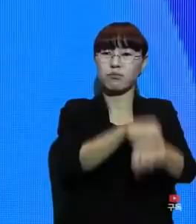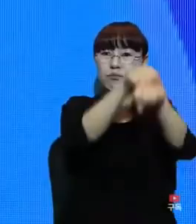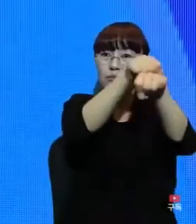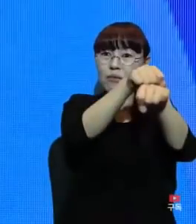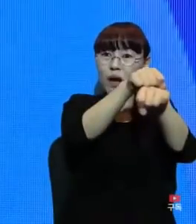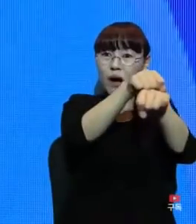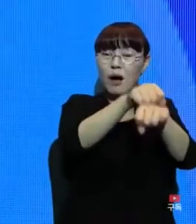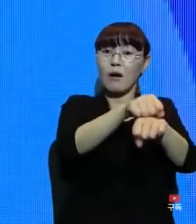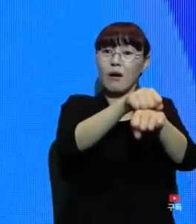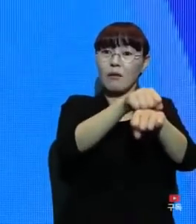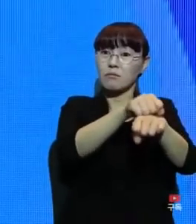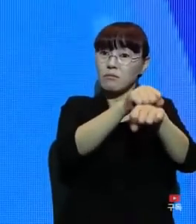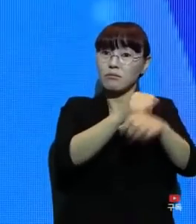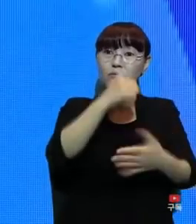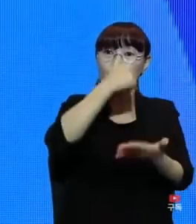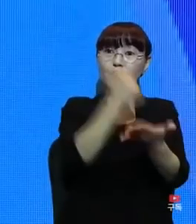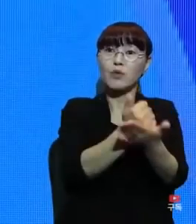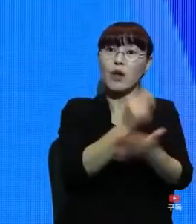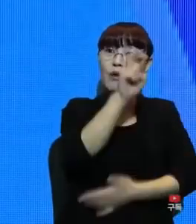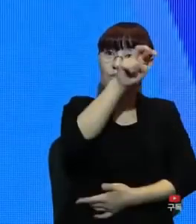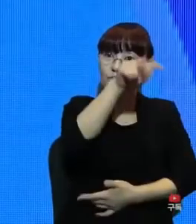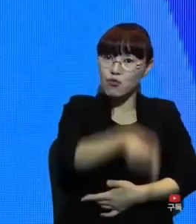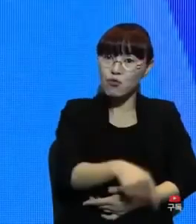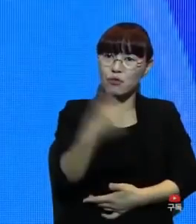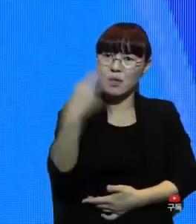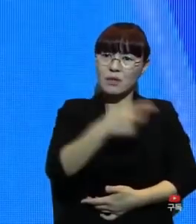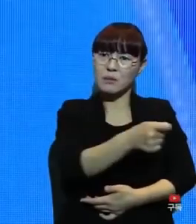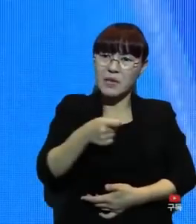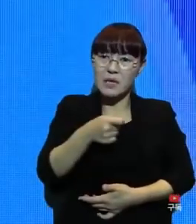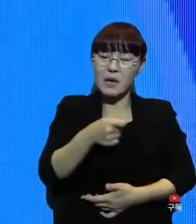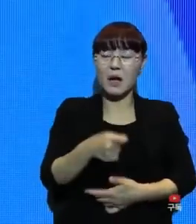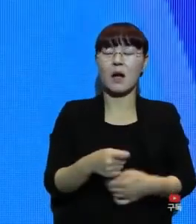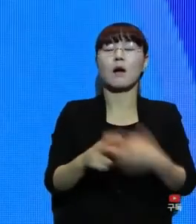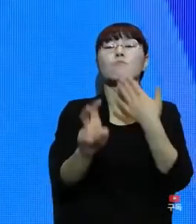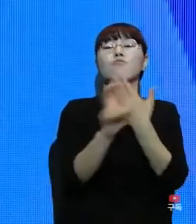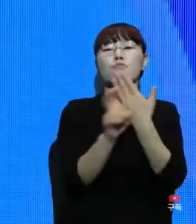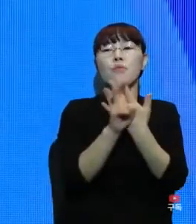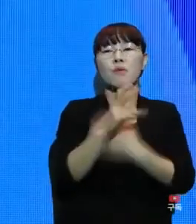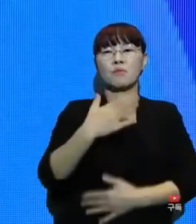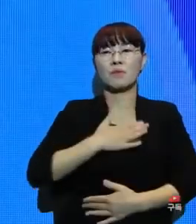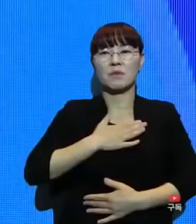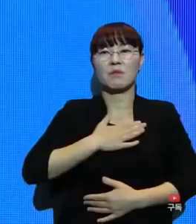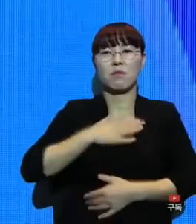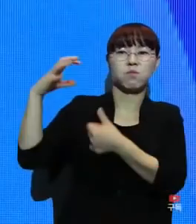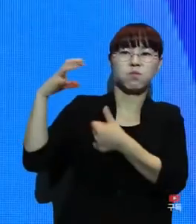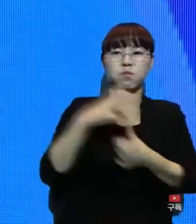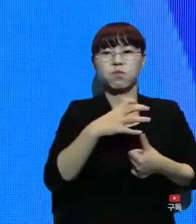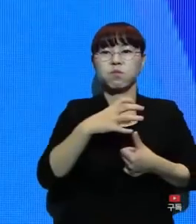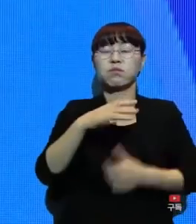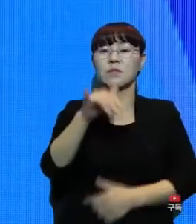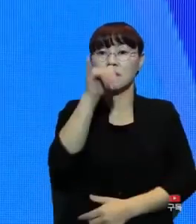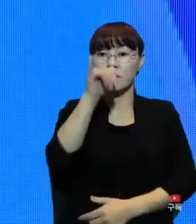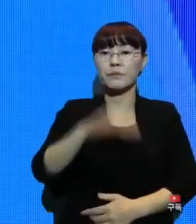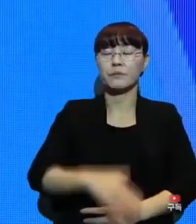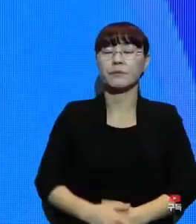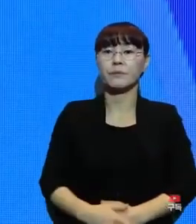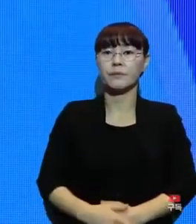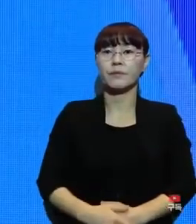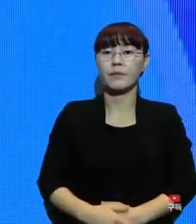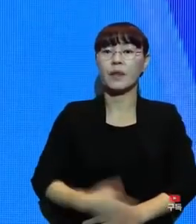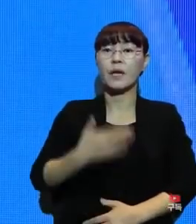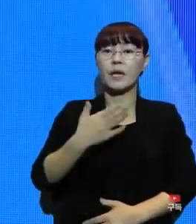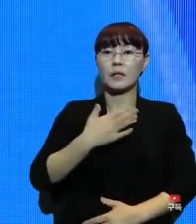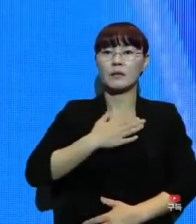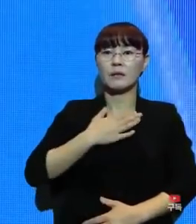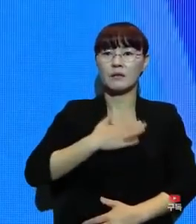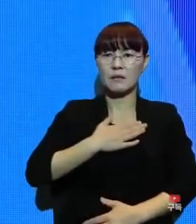사건을 꺼내서 기수 하고 이런 불법행위를 하면서 저를 압박했다 고 합니다 사실